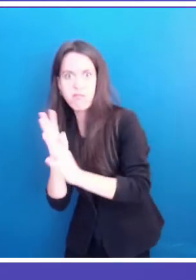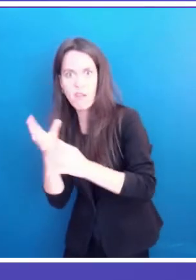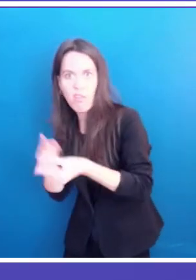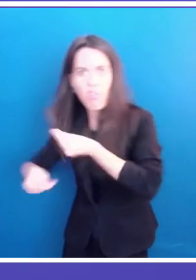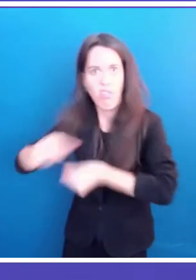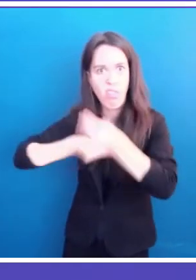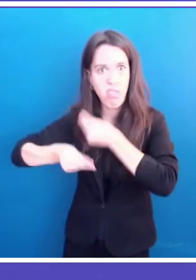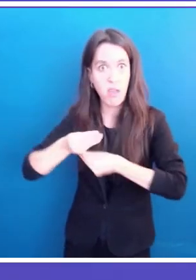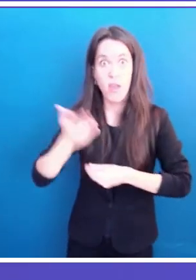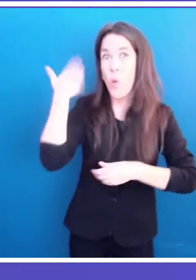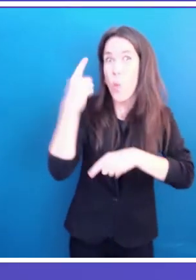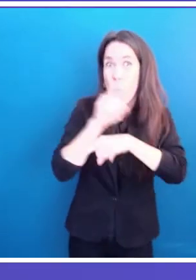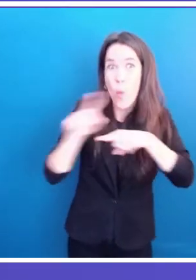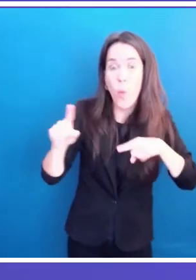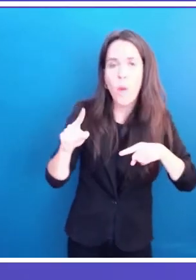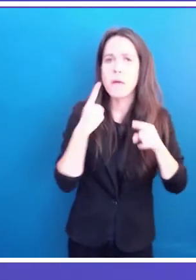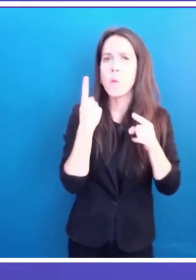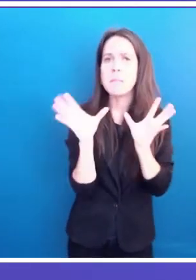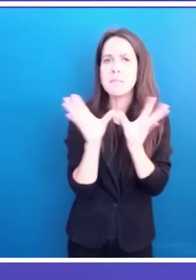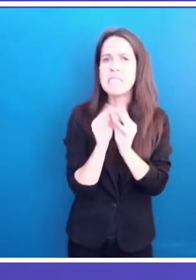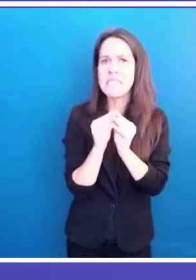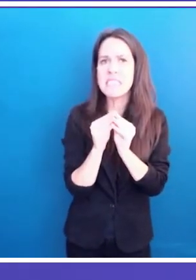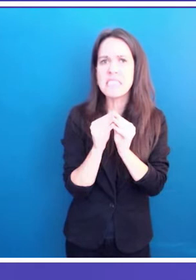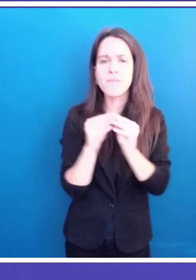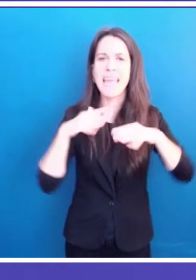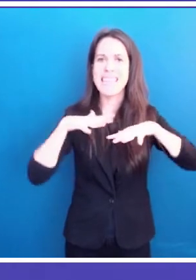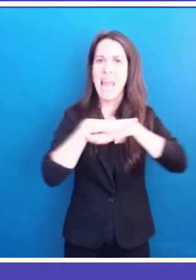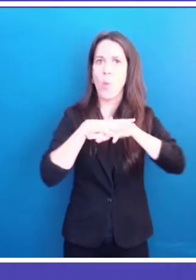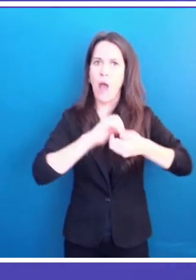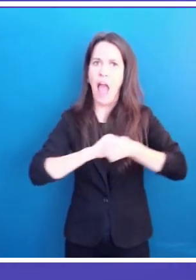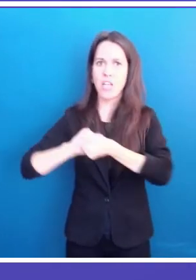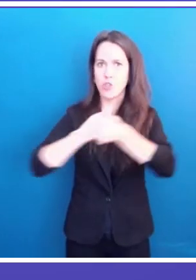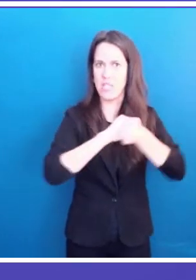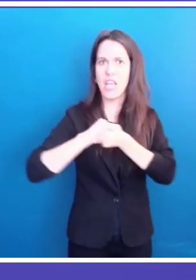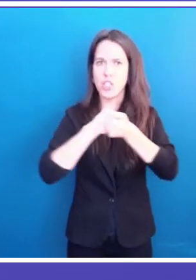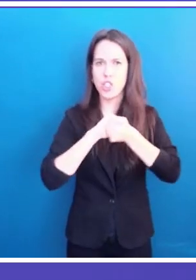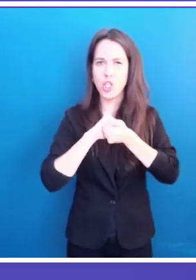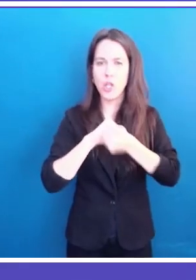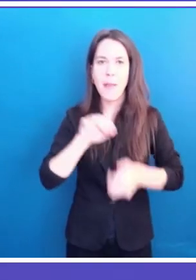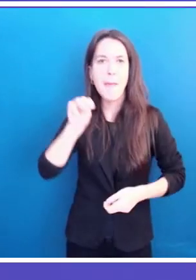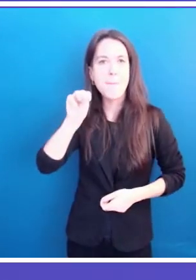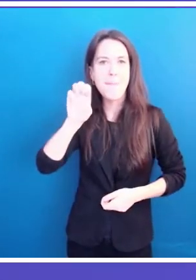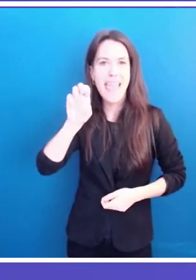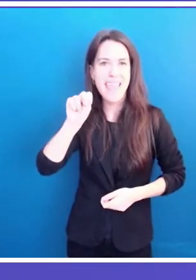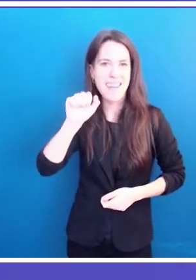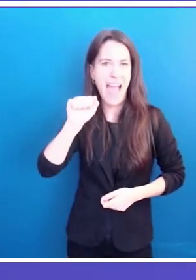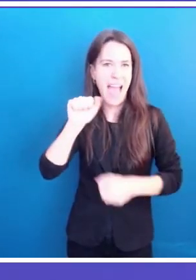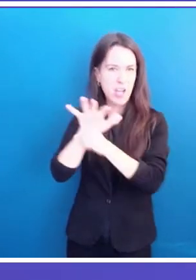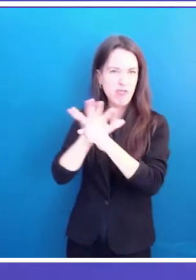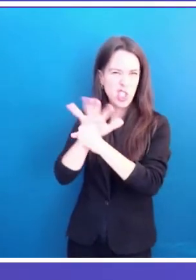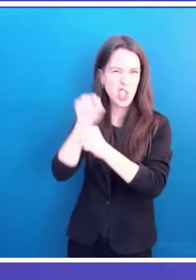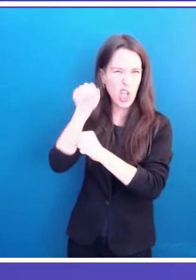مع شبكات منظمات ومؤسسات في منطقة المينا في الدول العربية، ولاحظنا في ذلك